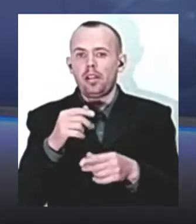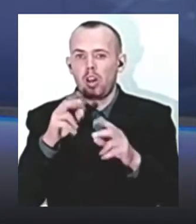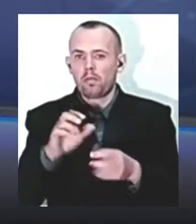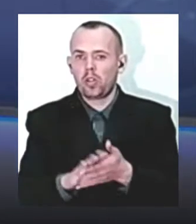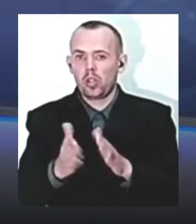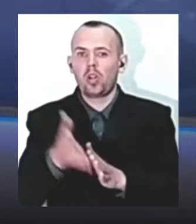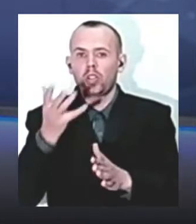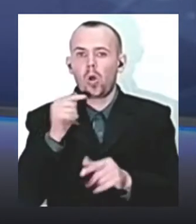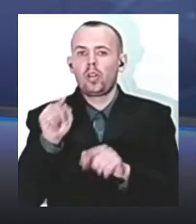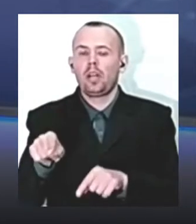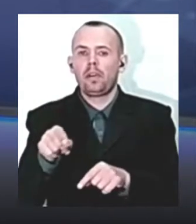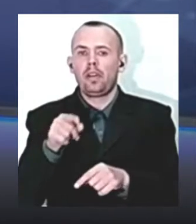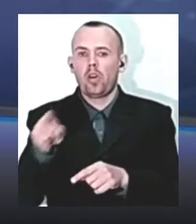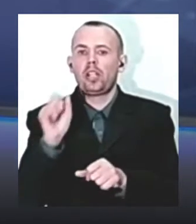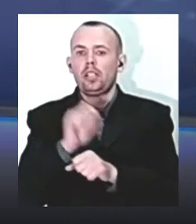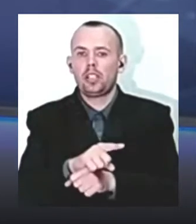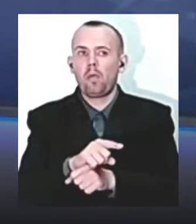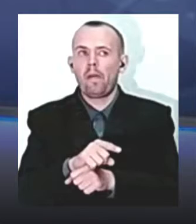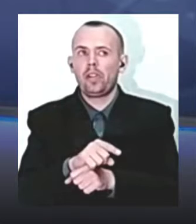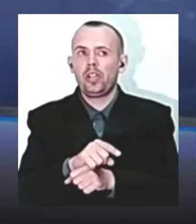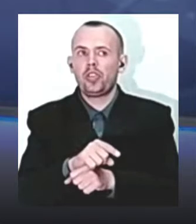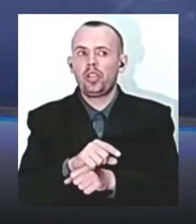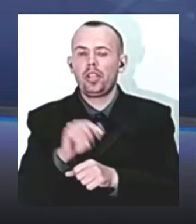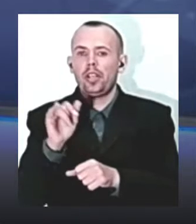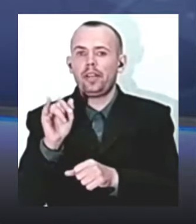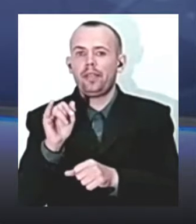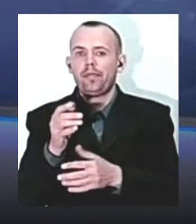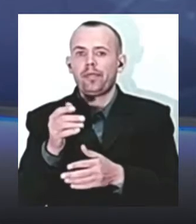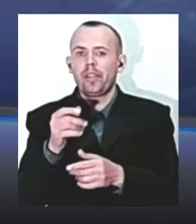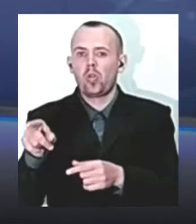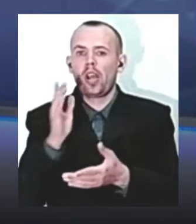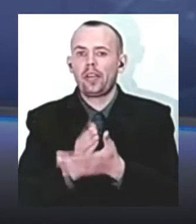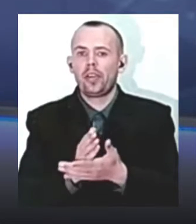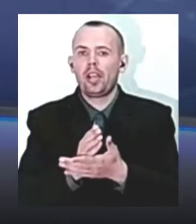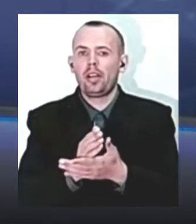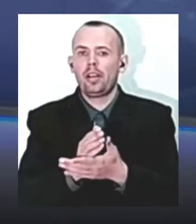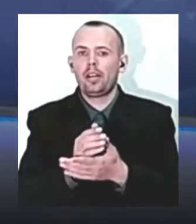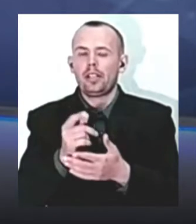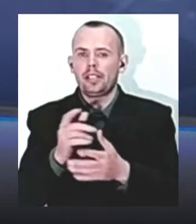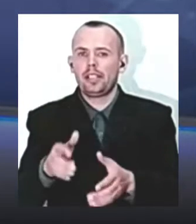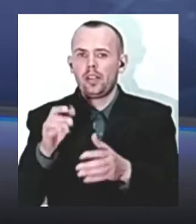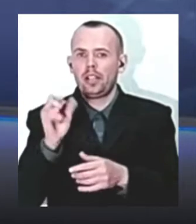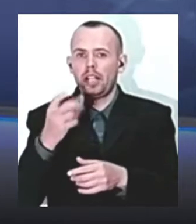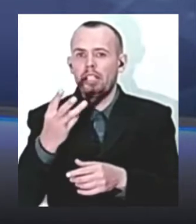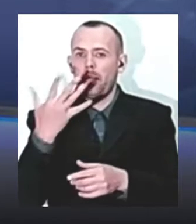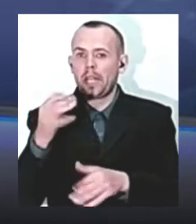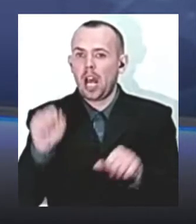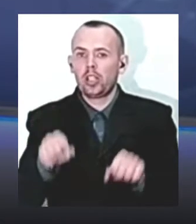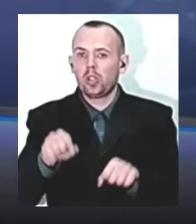вони замовляють і в них є кріоциліндр на 35 тонн, вони